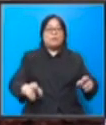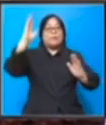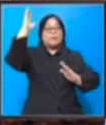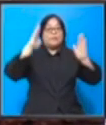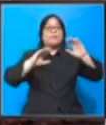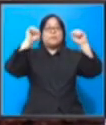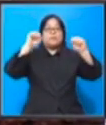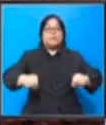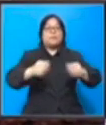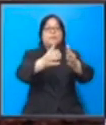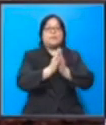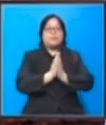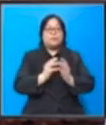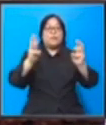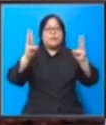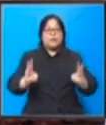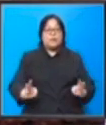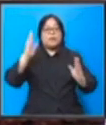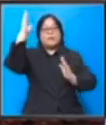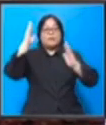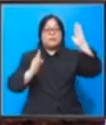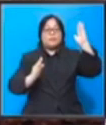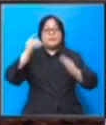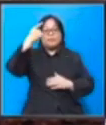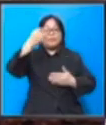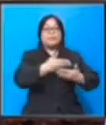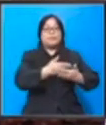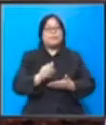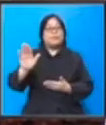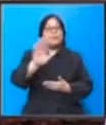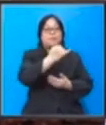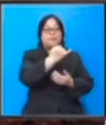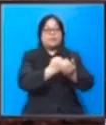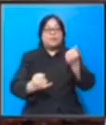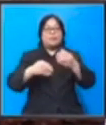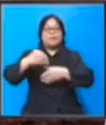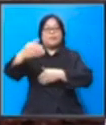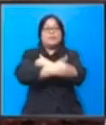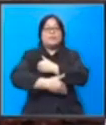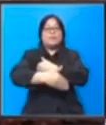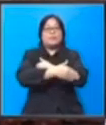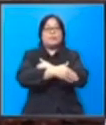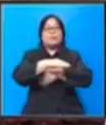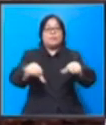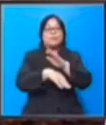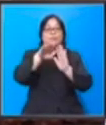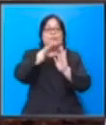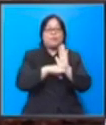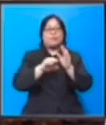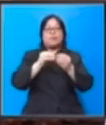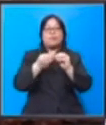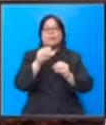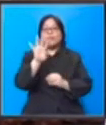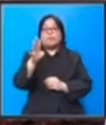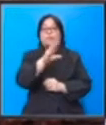Malaysia boleh memohon kewarganegaraan Malaysia bagi anak mereka yang lahir di luar negara di bawah perkara 14